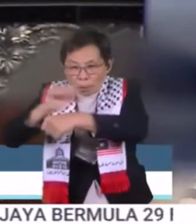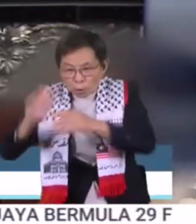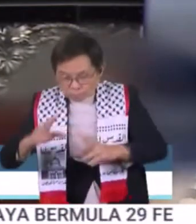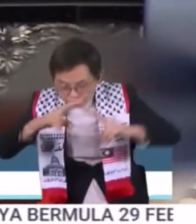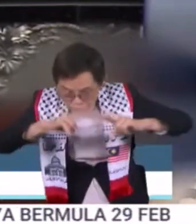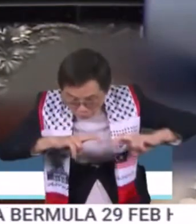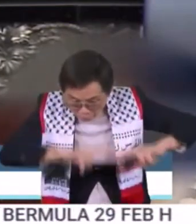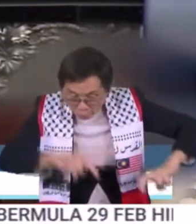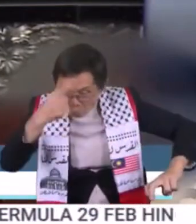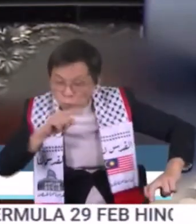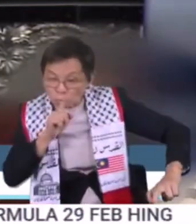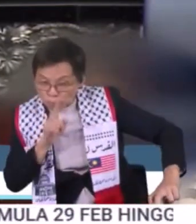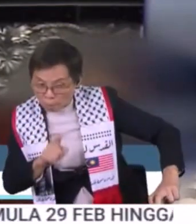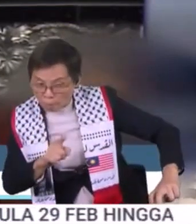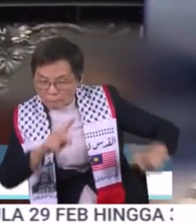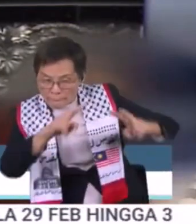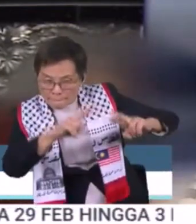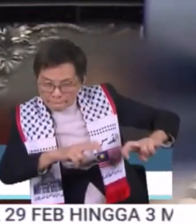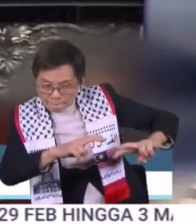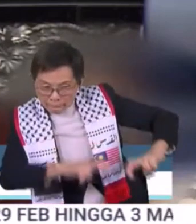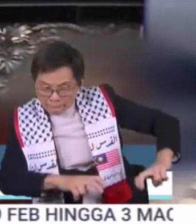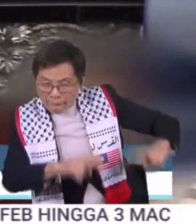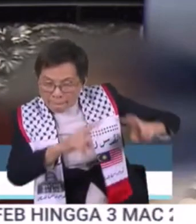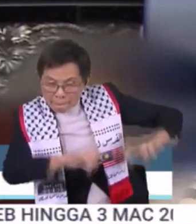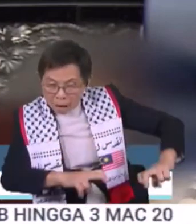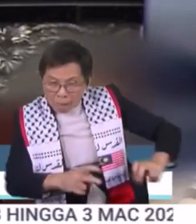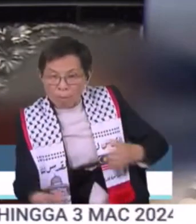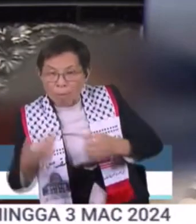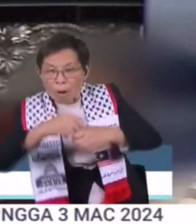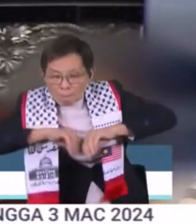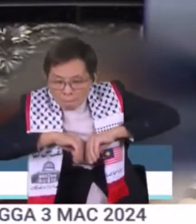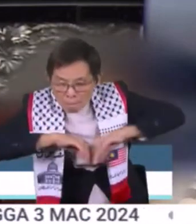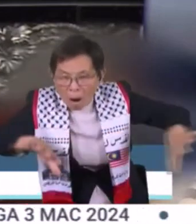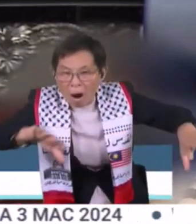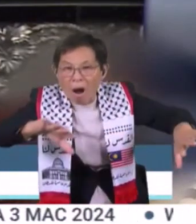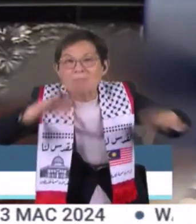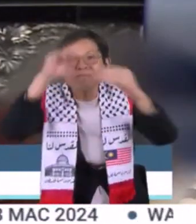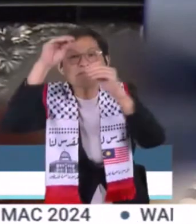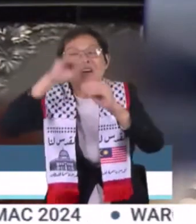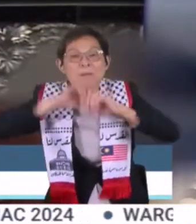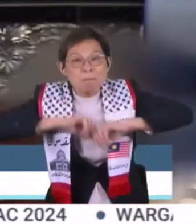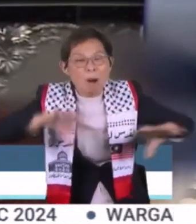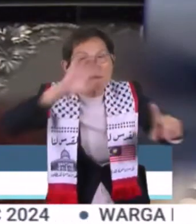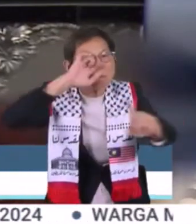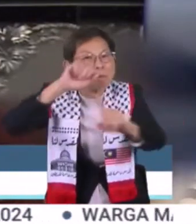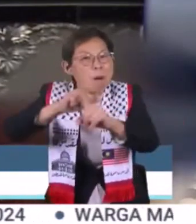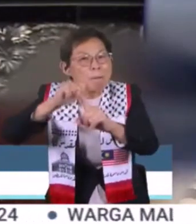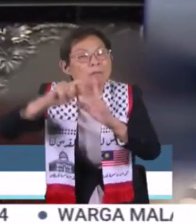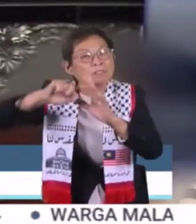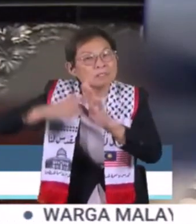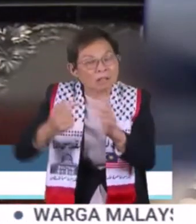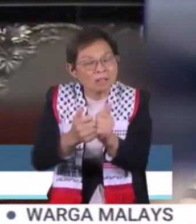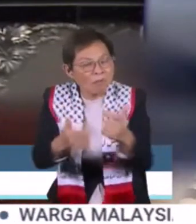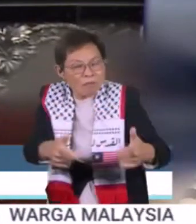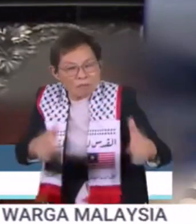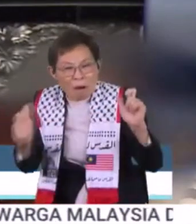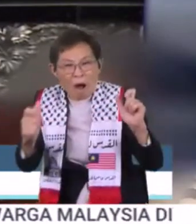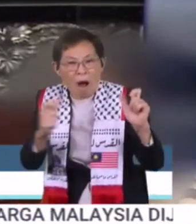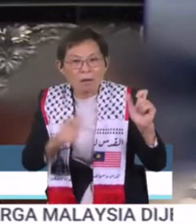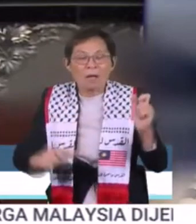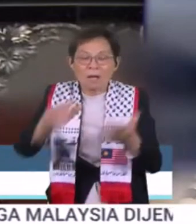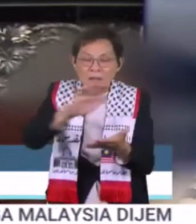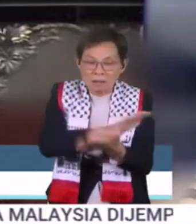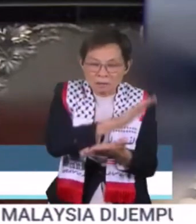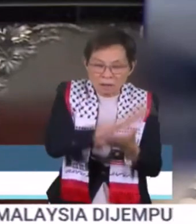bagi memastikan siasatan kes yang membabitkan penyebaran maklumat palsu dilaksanakan dengan segera dan